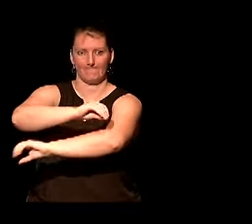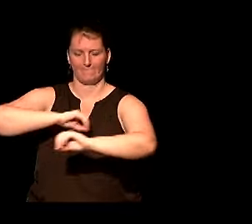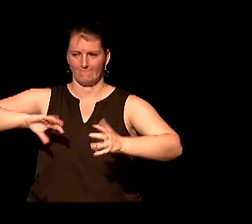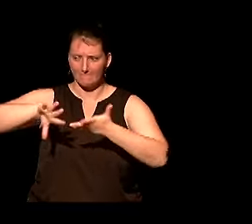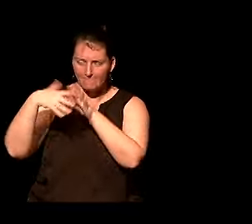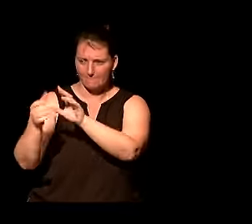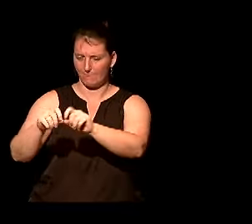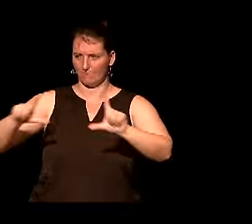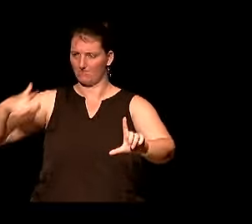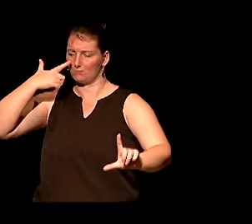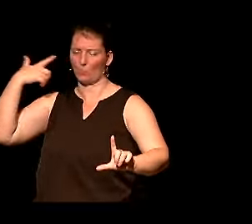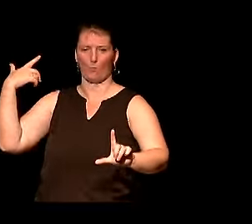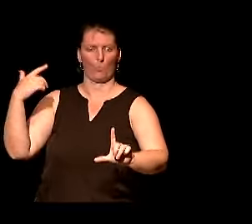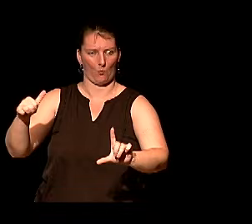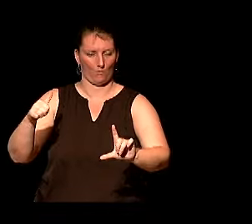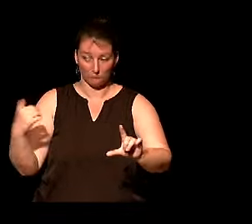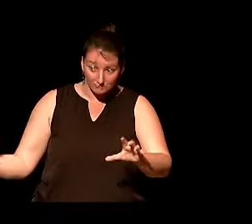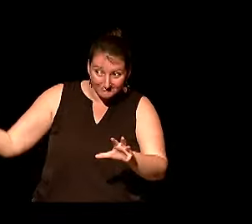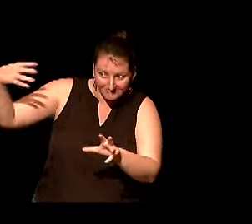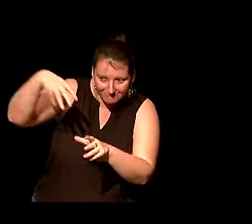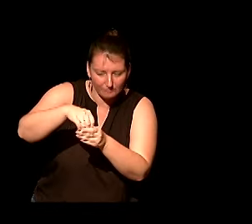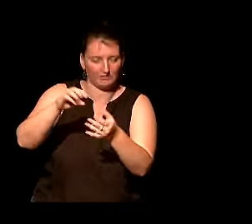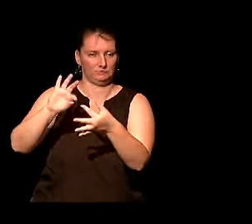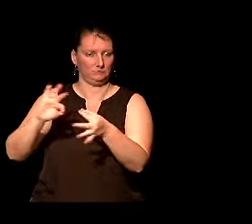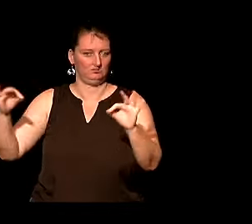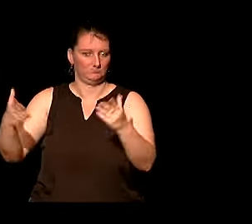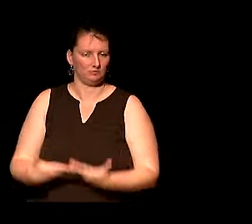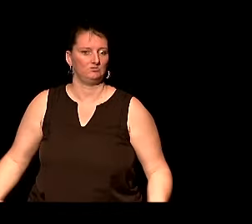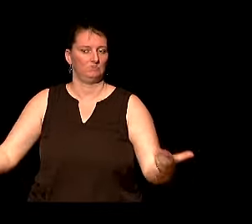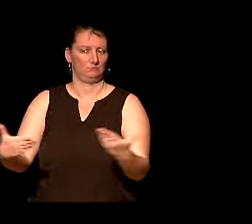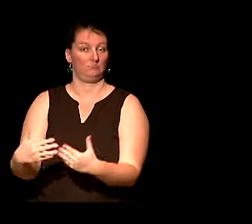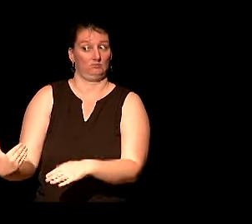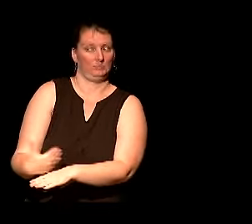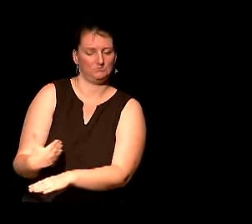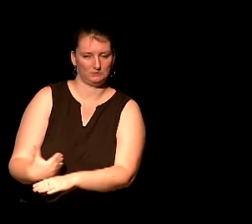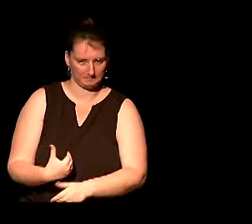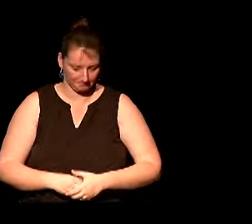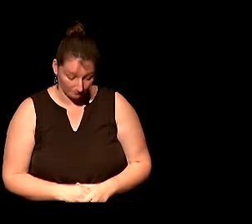espace soit visible et participe du drame, en quelque sorte, ce vide qu'il y a. Et donc il